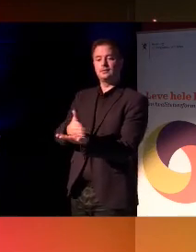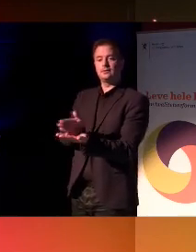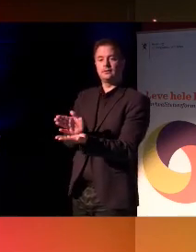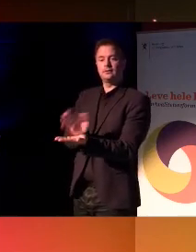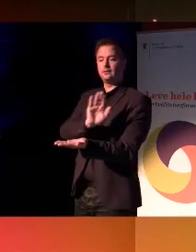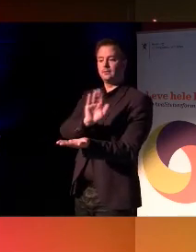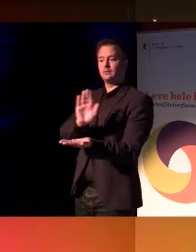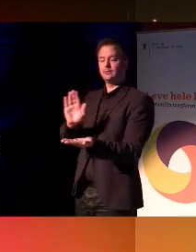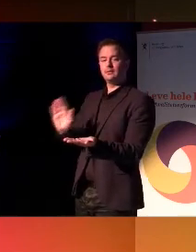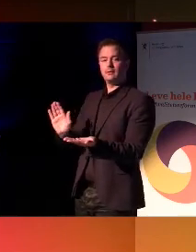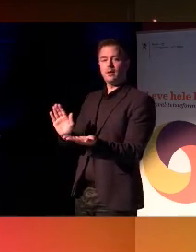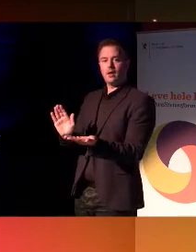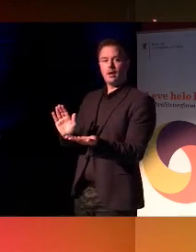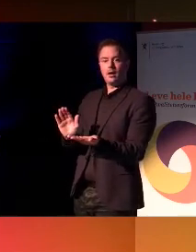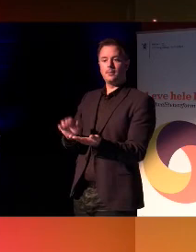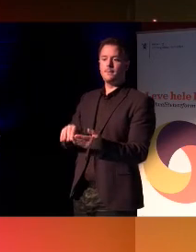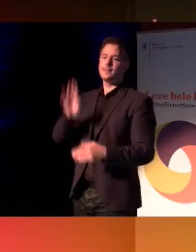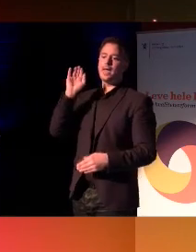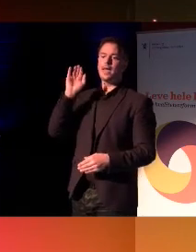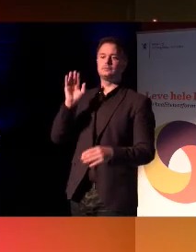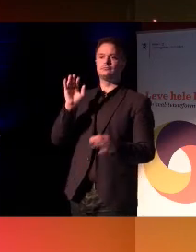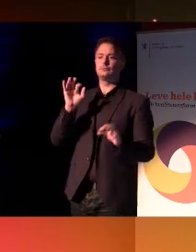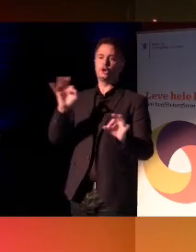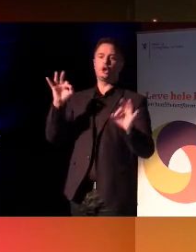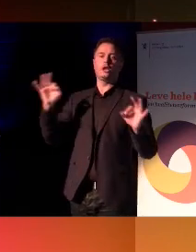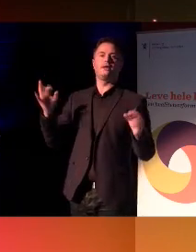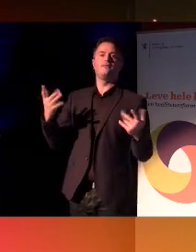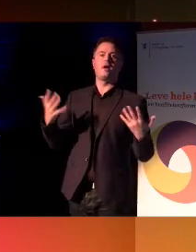Litt større rolleklarhet.